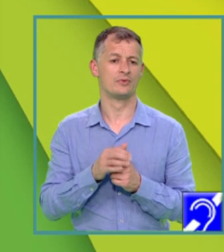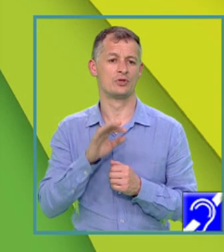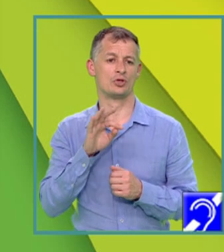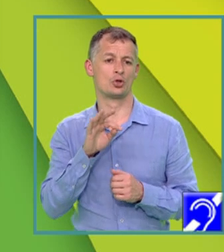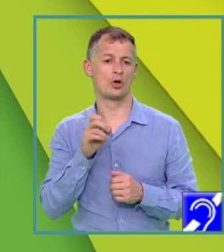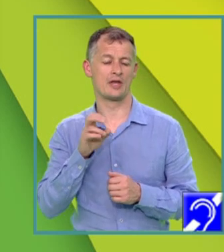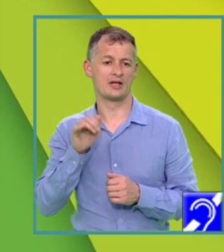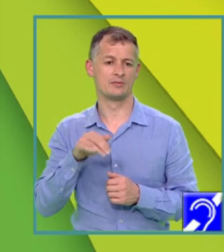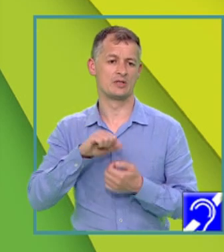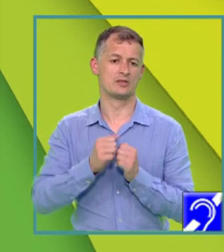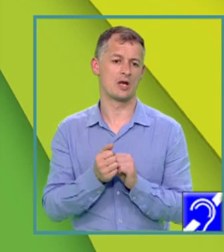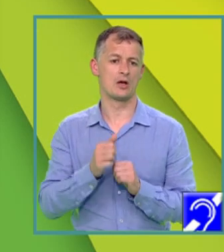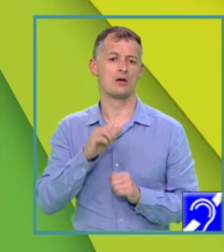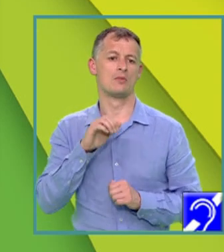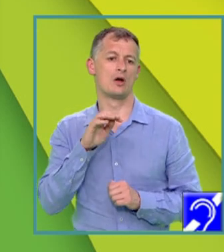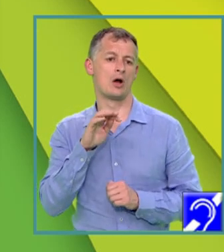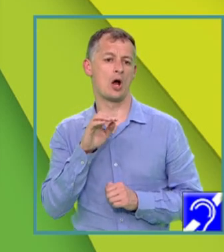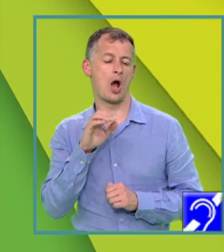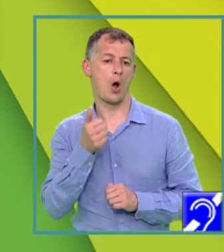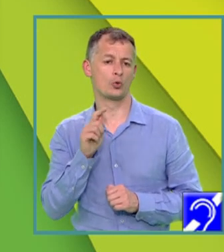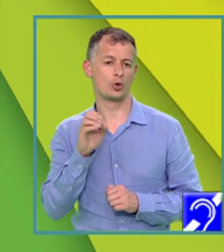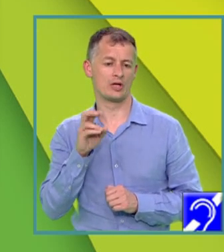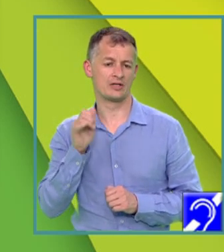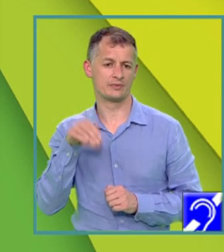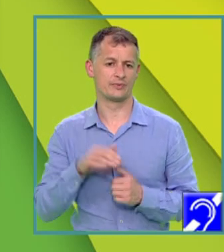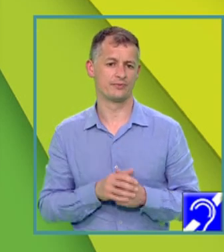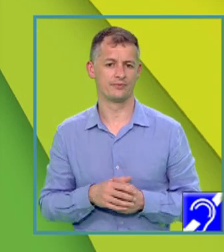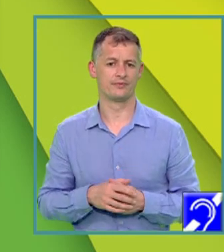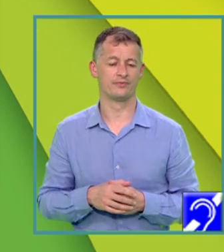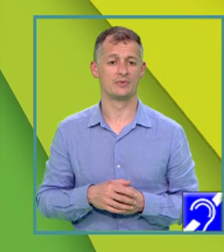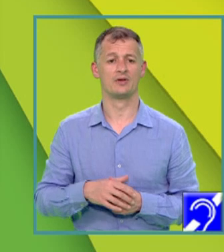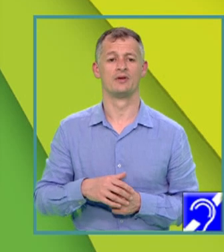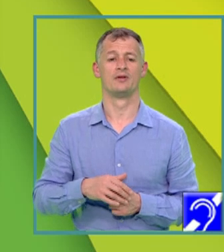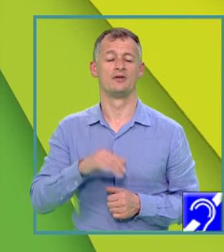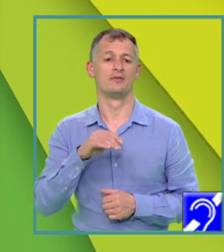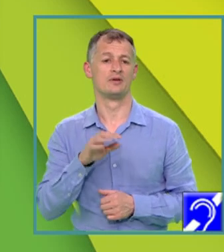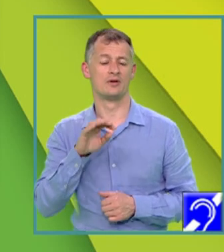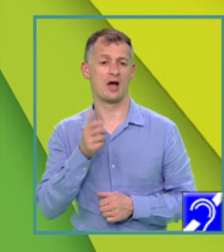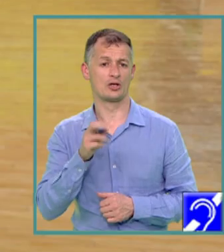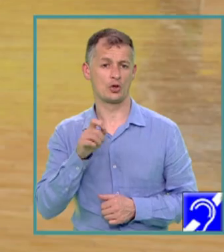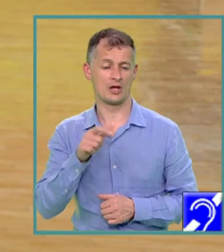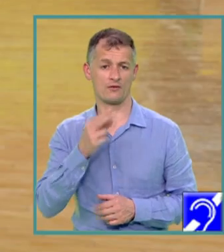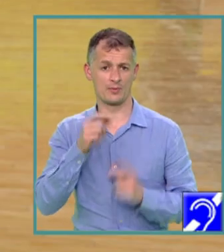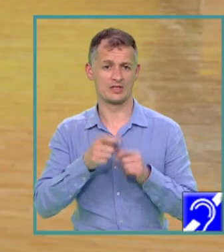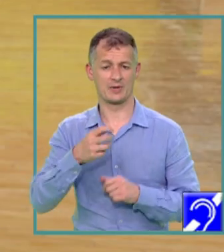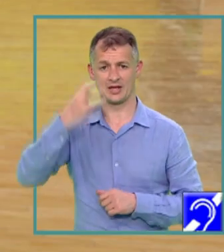era realizată de către Aristotel. El făcea referire la regalitate, aristocrație și democrație.